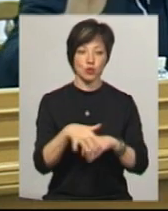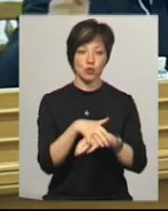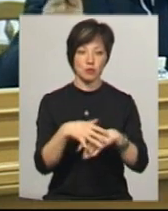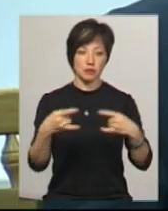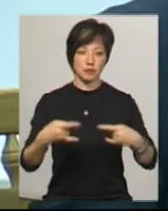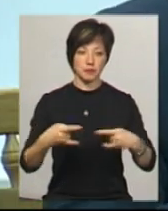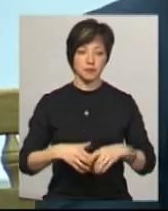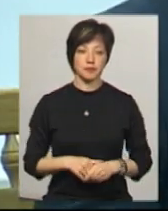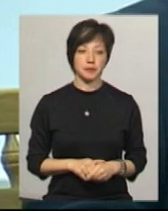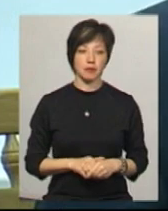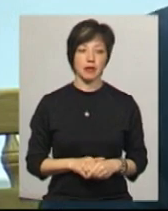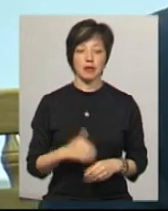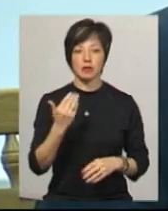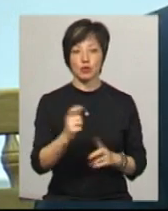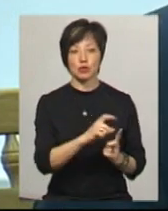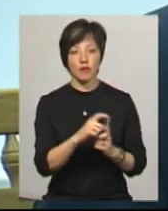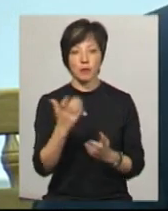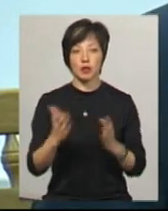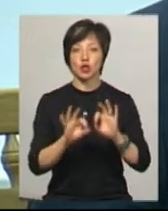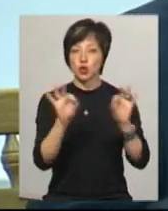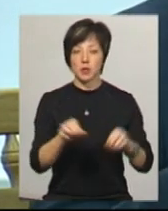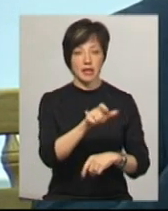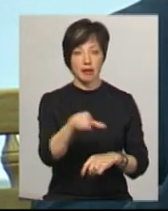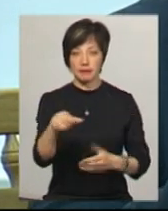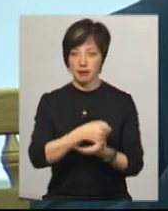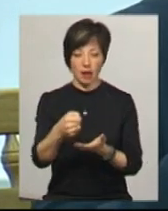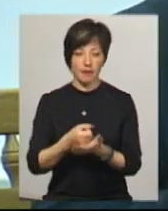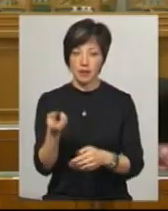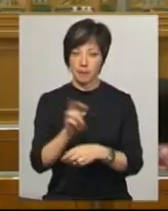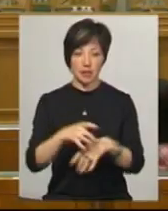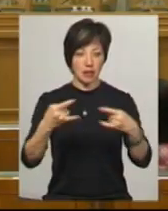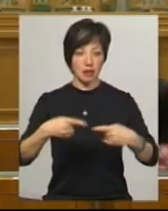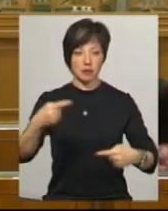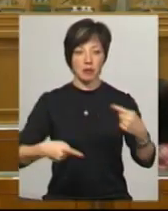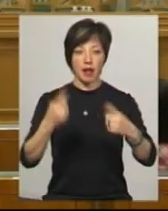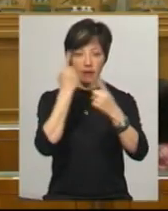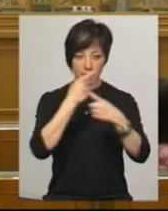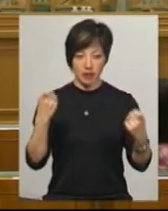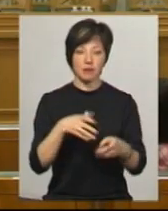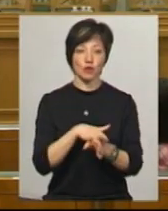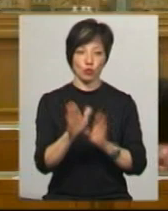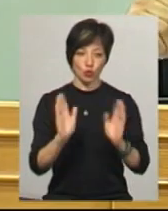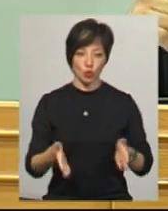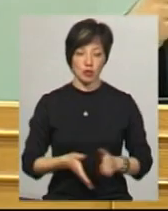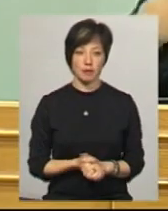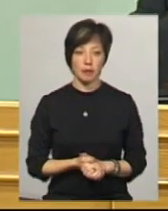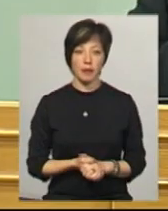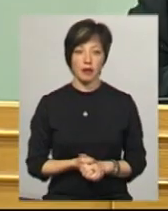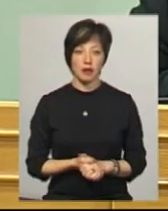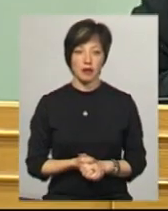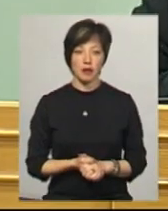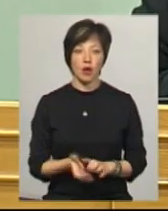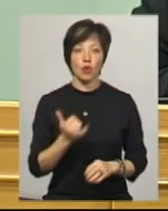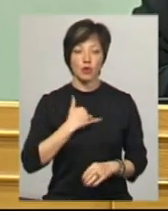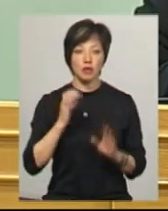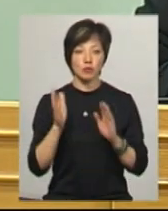Зора Паласанія. За його словами, якщо жоден із кандидатів не прийде на теледебати, ефір все одно відбудеться. У нас буде на